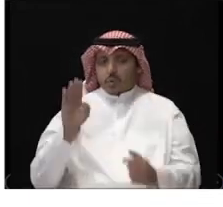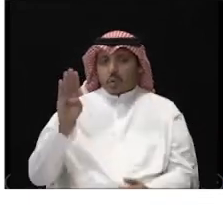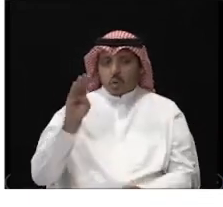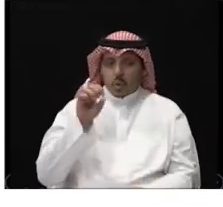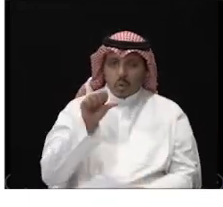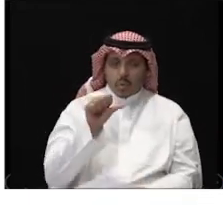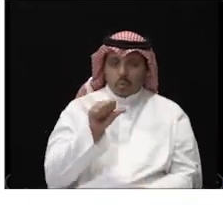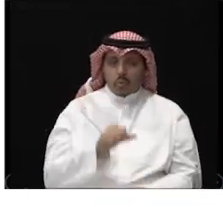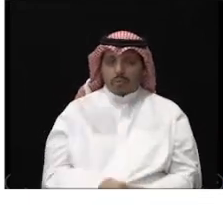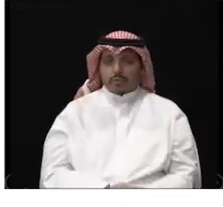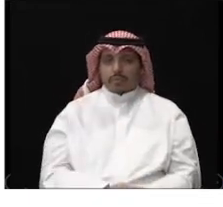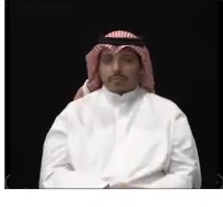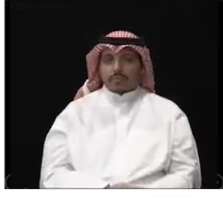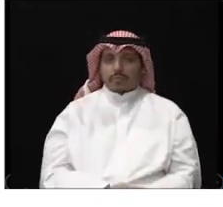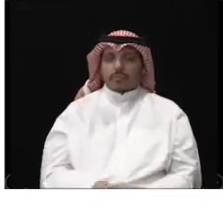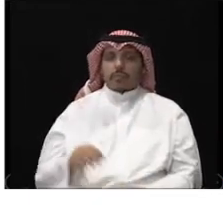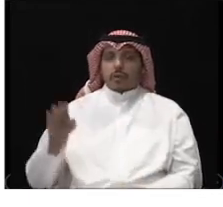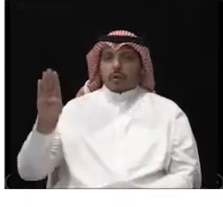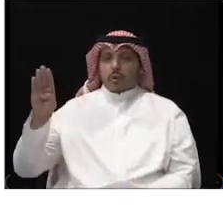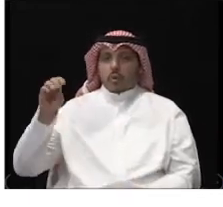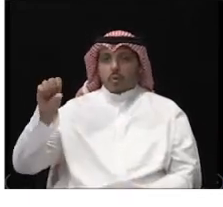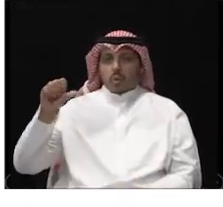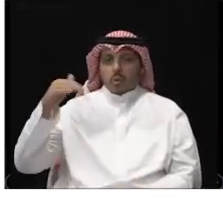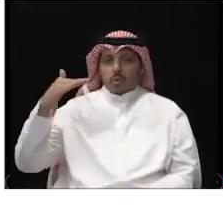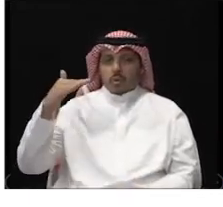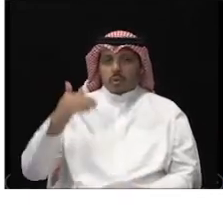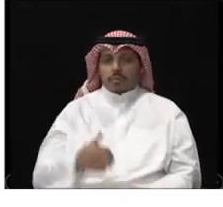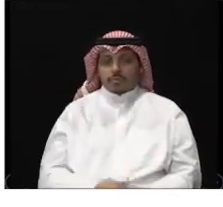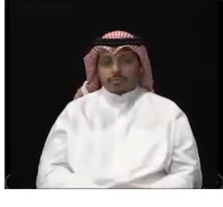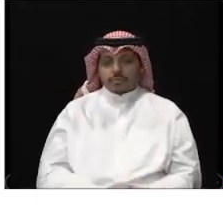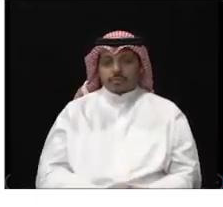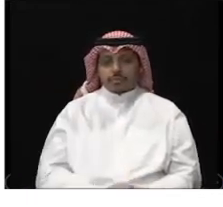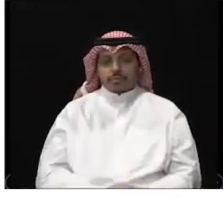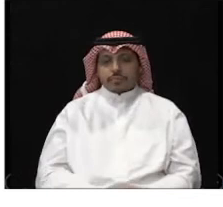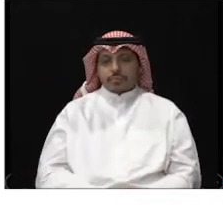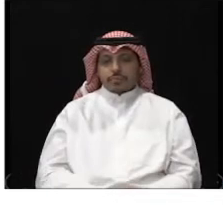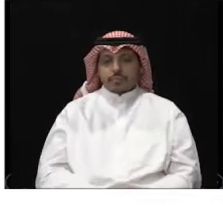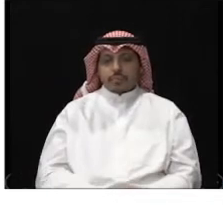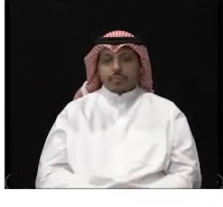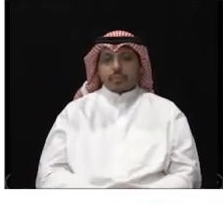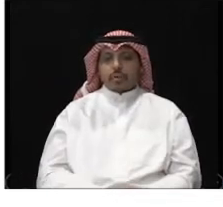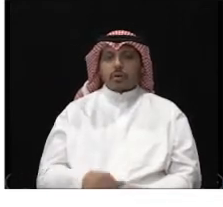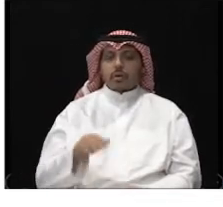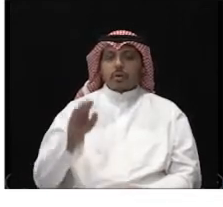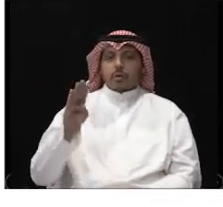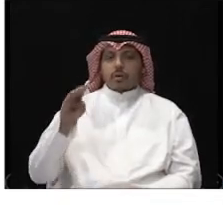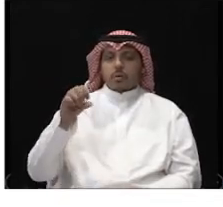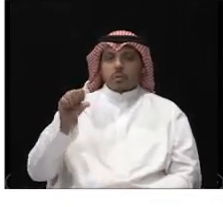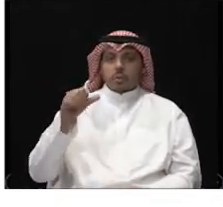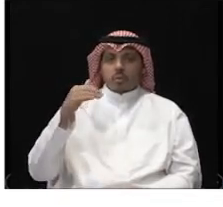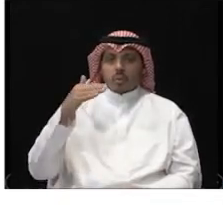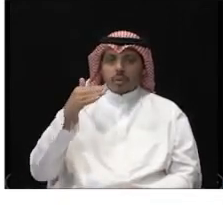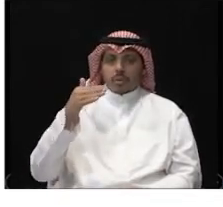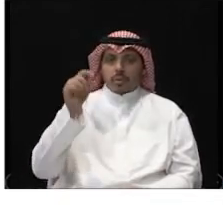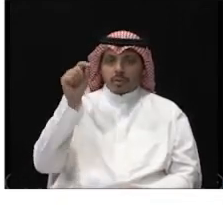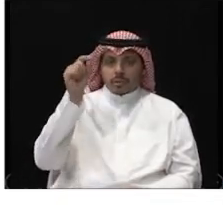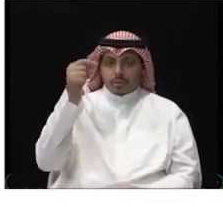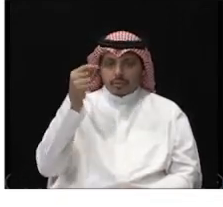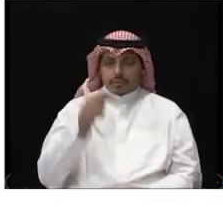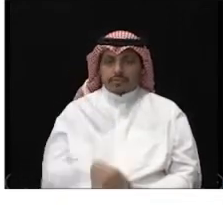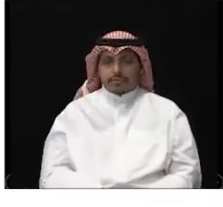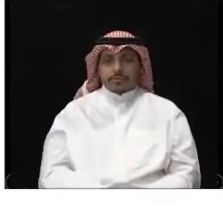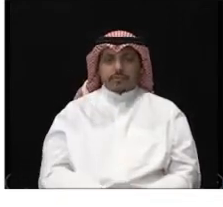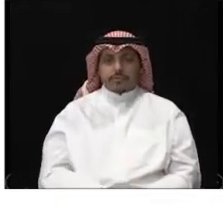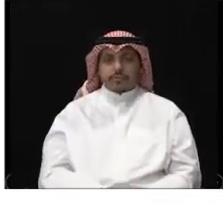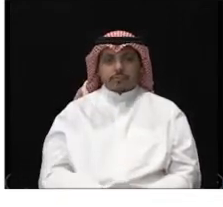كوخ كوخ كوخة كوخي كوخ، رائع جدا، أحسنتم